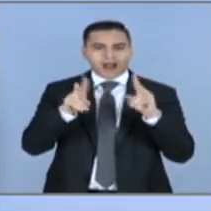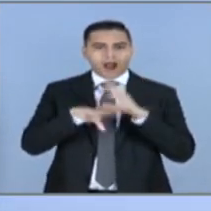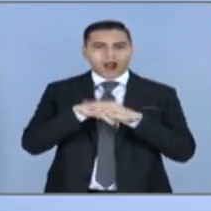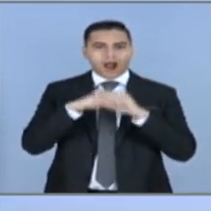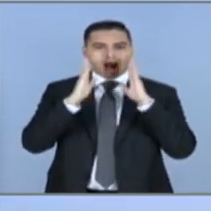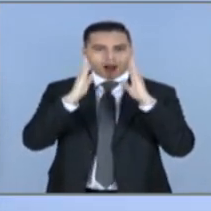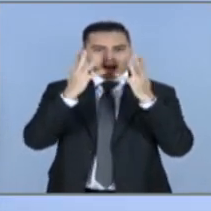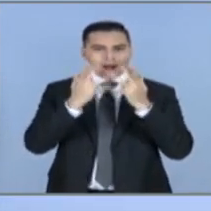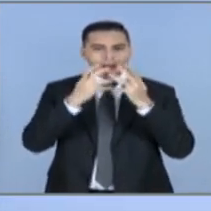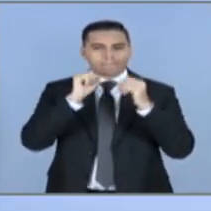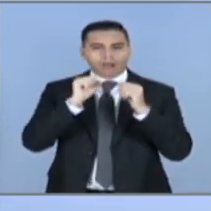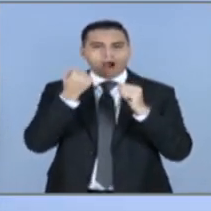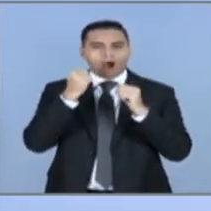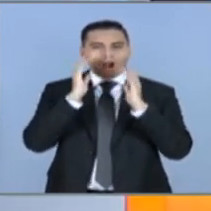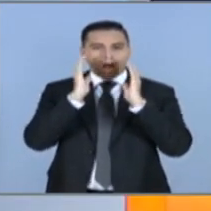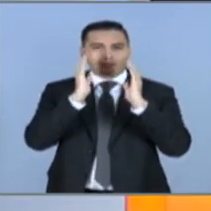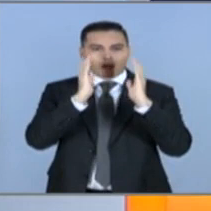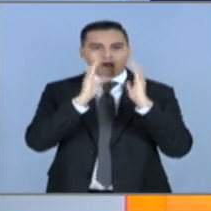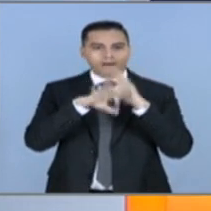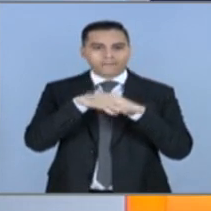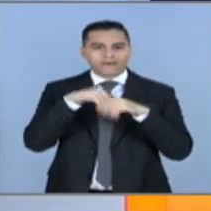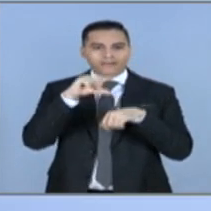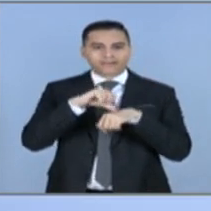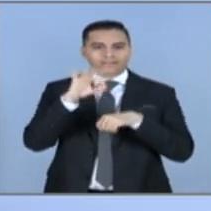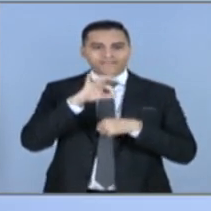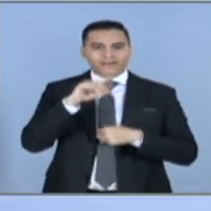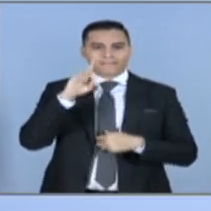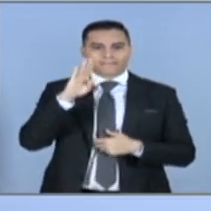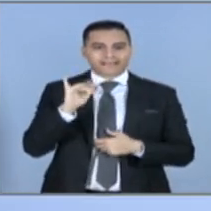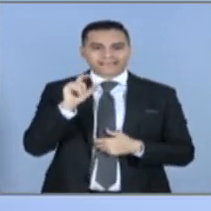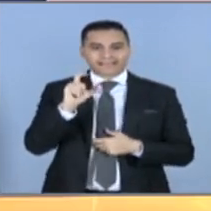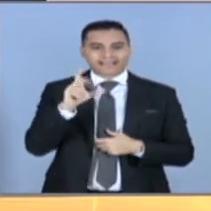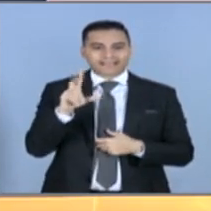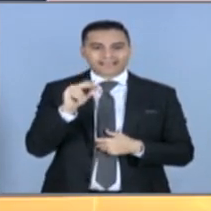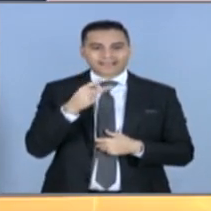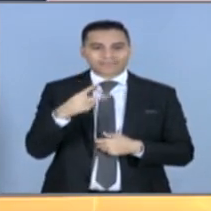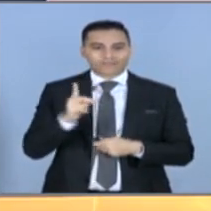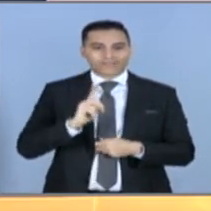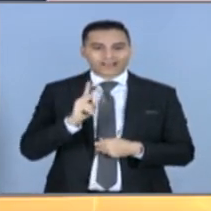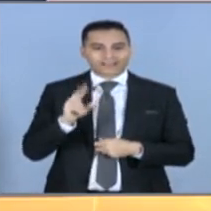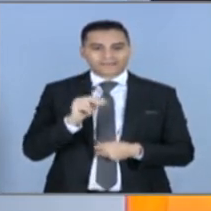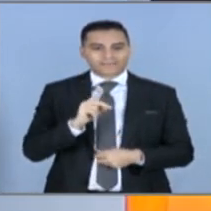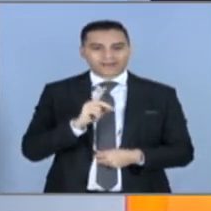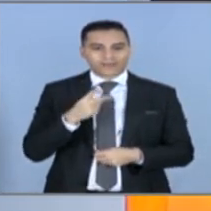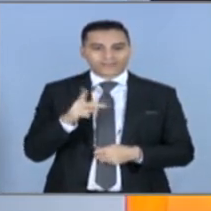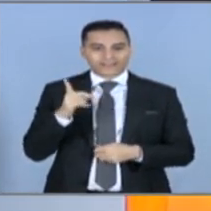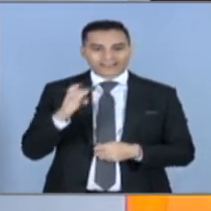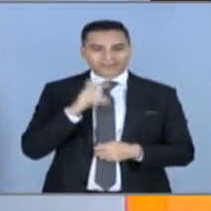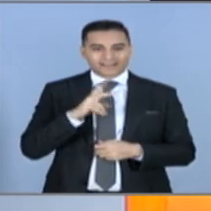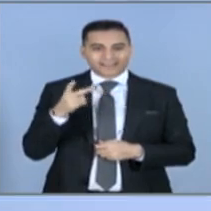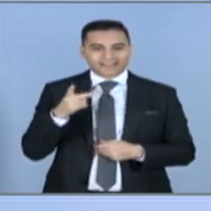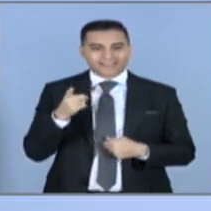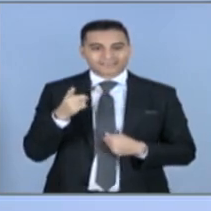الكهرباء. ميراي، إجابتك؟ بكين. موافق دكتور مصطفى؟ كان عندك إجابة